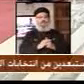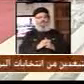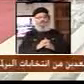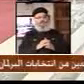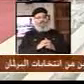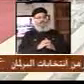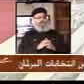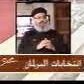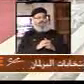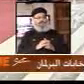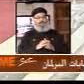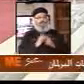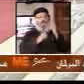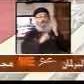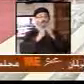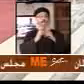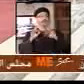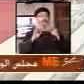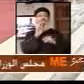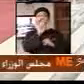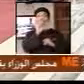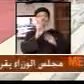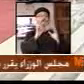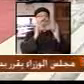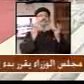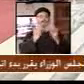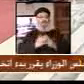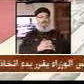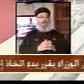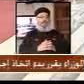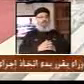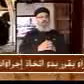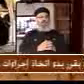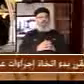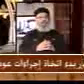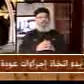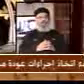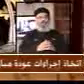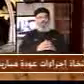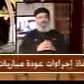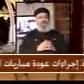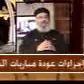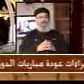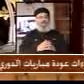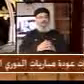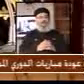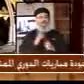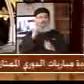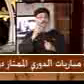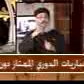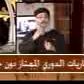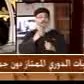المسيح يبحث عن الكيف. مش الكوانتيتي،